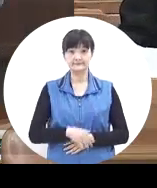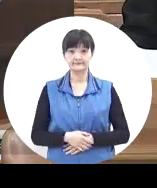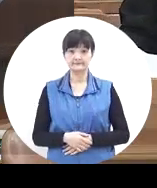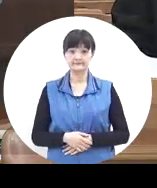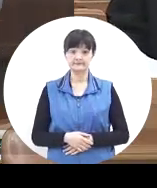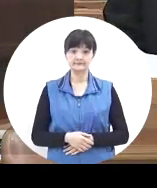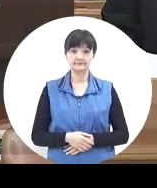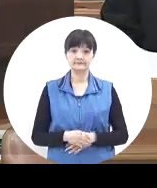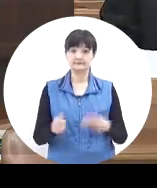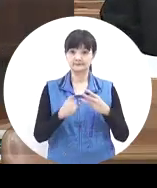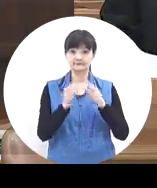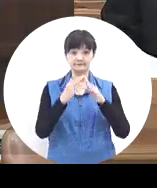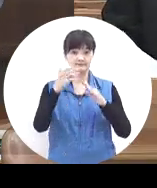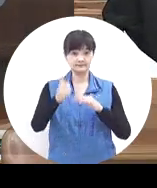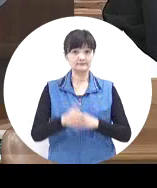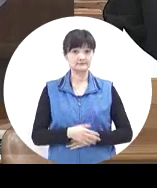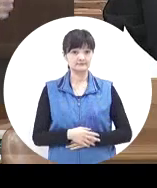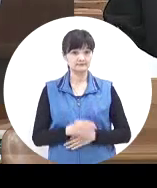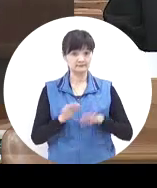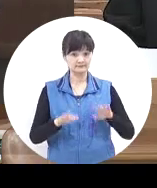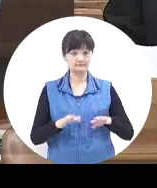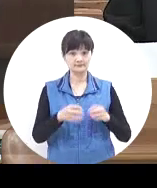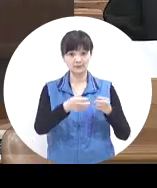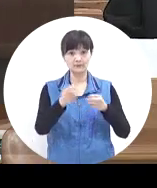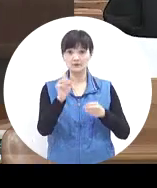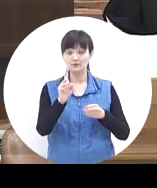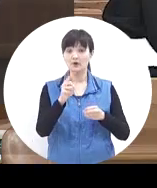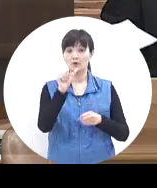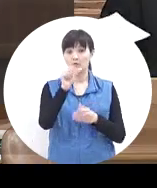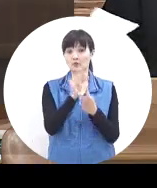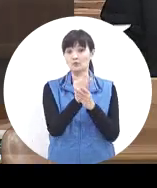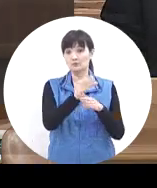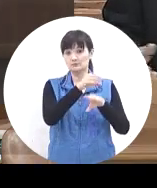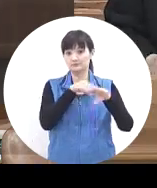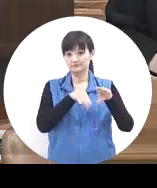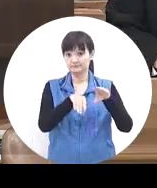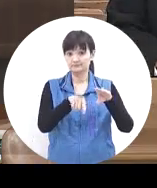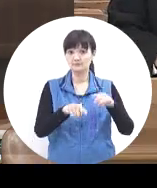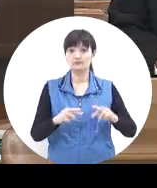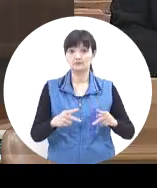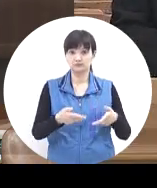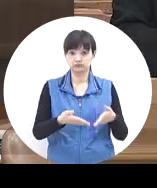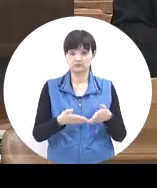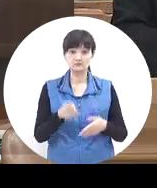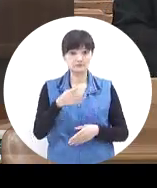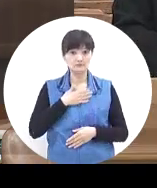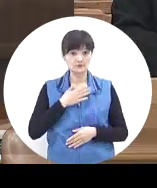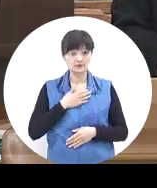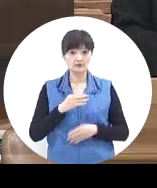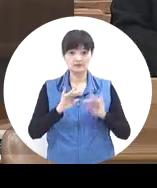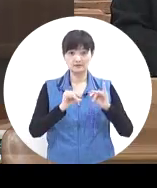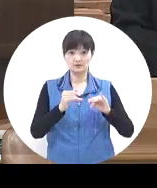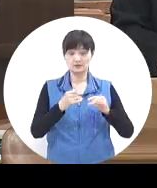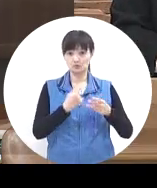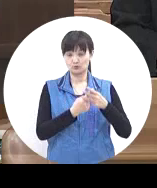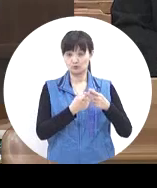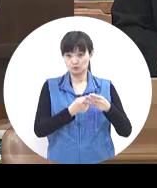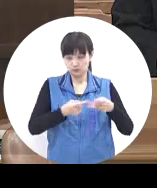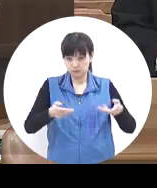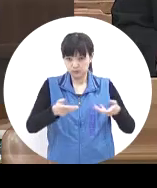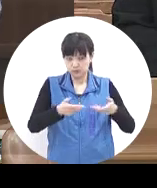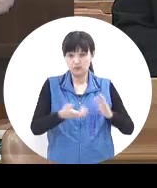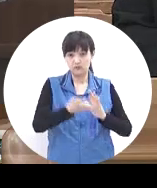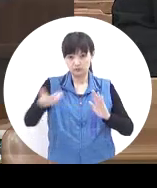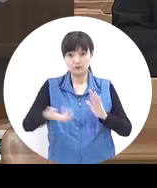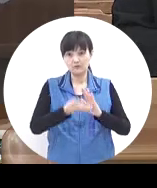们现在一直在讲就是五股交流道的改善，我们是你也知道，地主经过四次的拆迁，第五次拆迁的